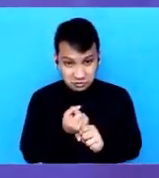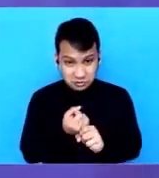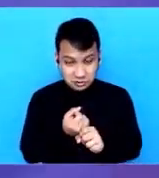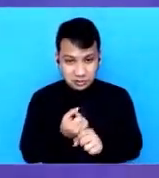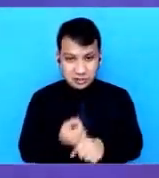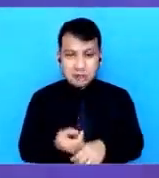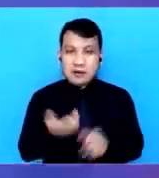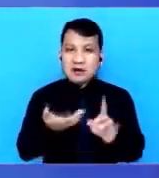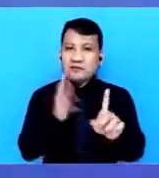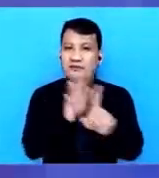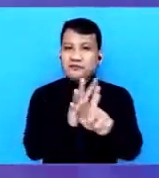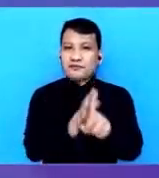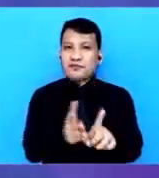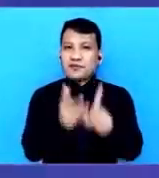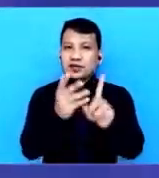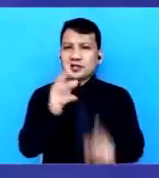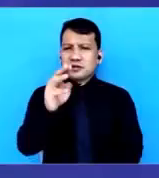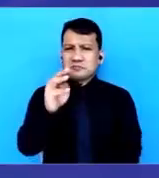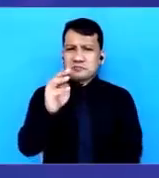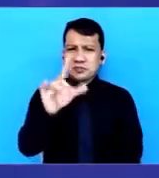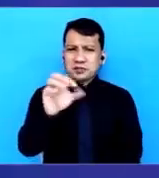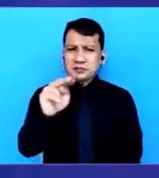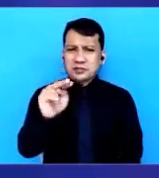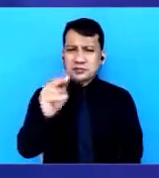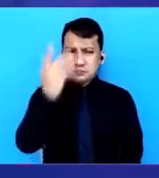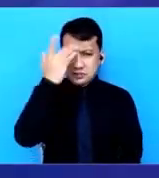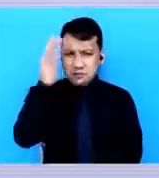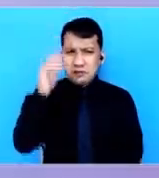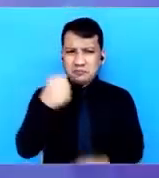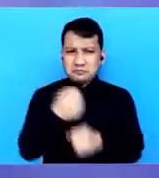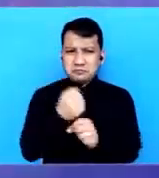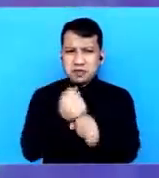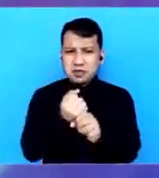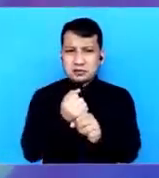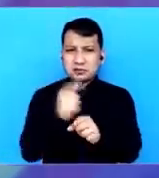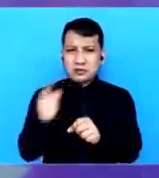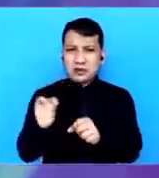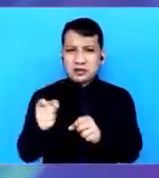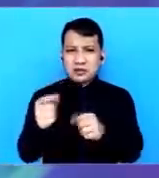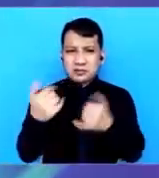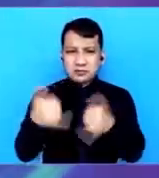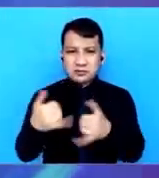Nag-viral si Melvin dahil sa kanyang talento sa paggawa ng mga laruan. Ang